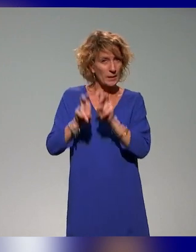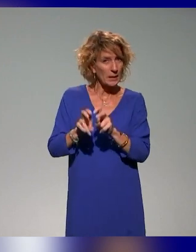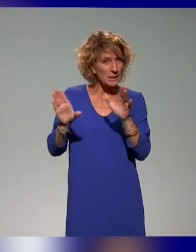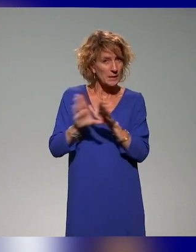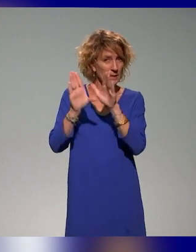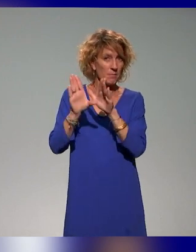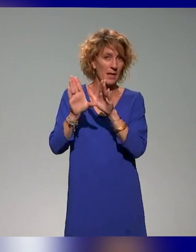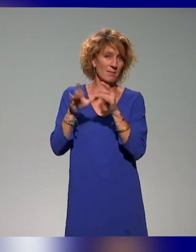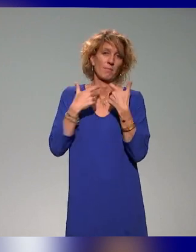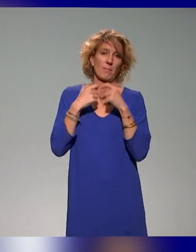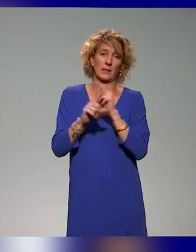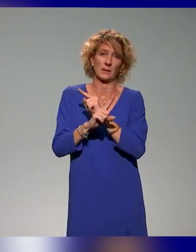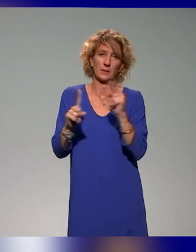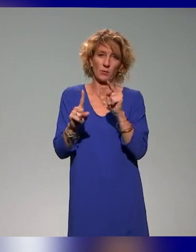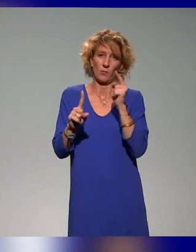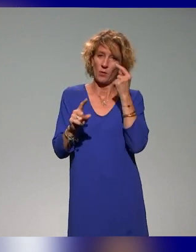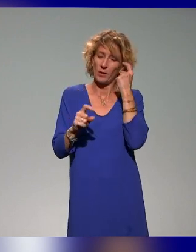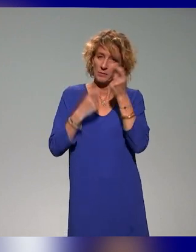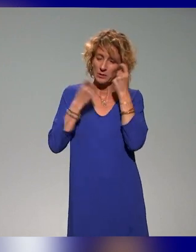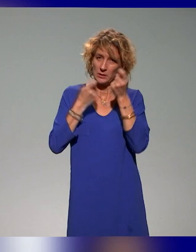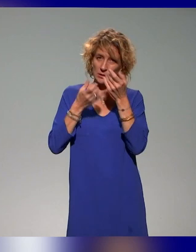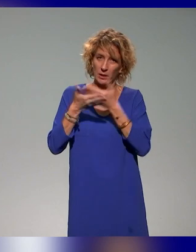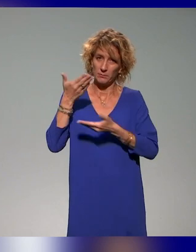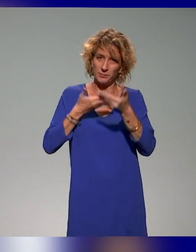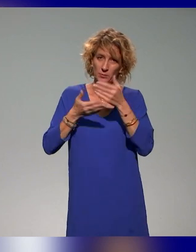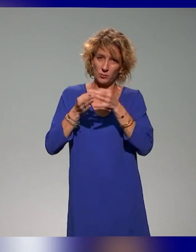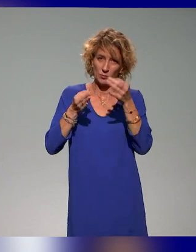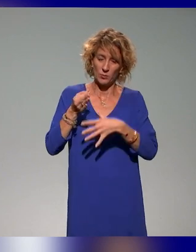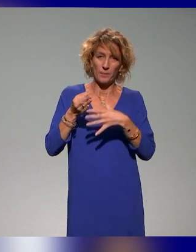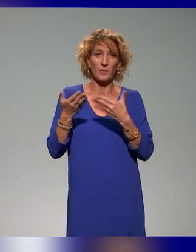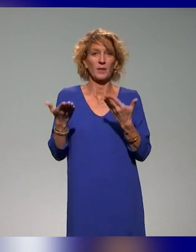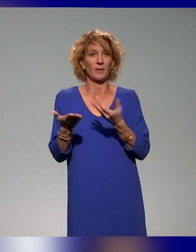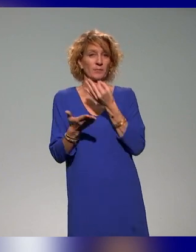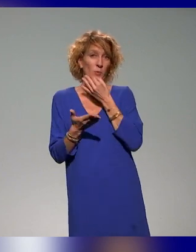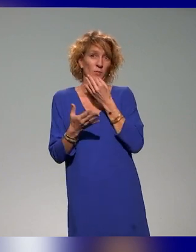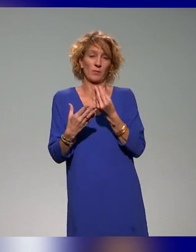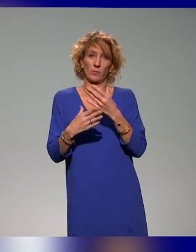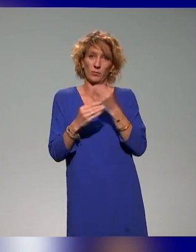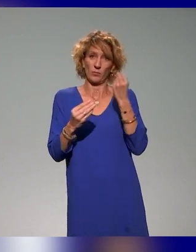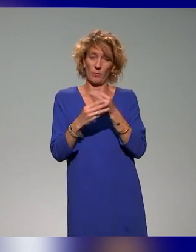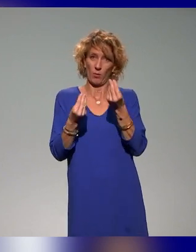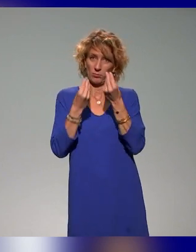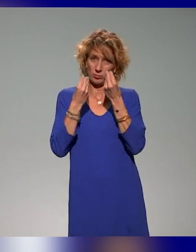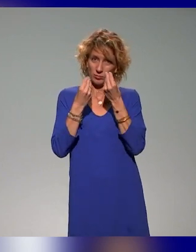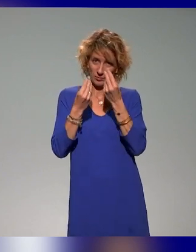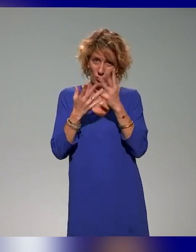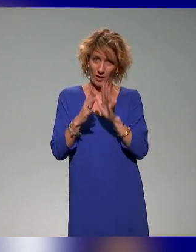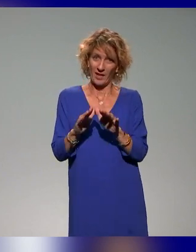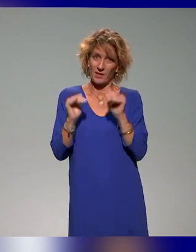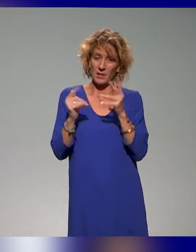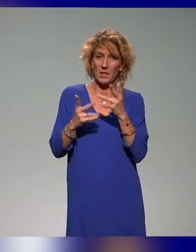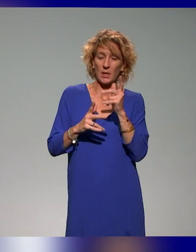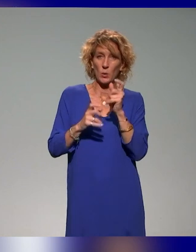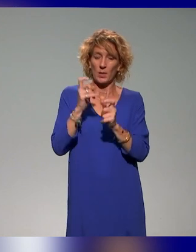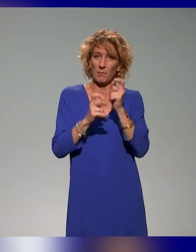accessible, donc il faut penser à une alternative. Et notamment, c'est ce que l'on fait lors des formations pour éviter d'exclure